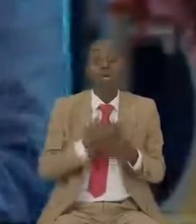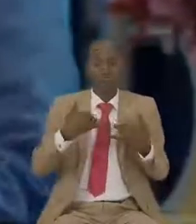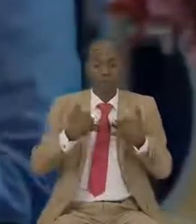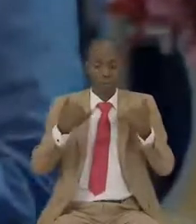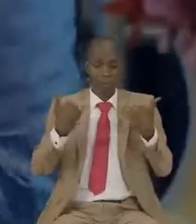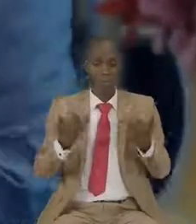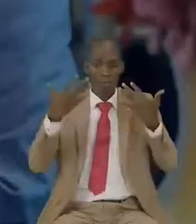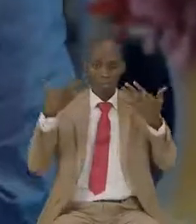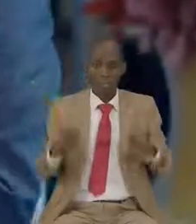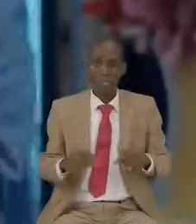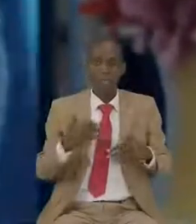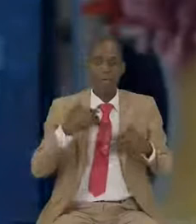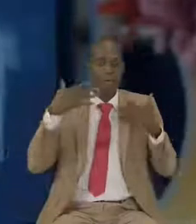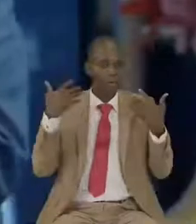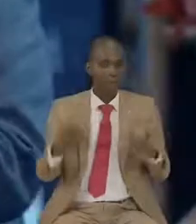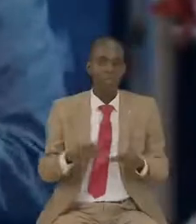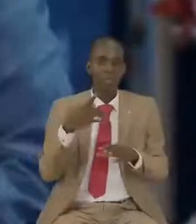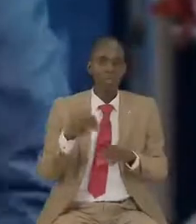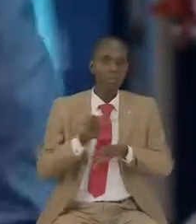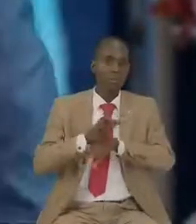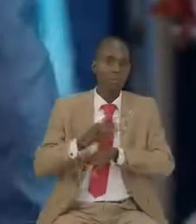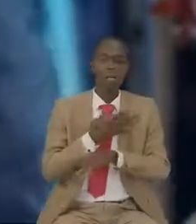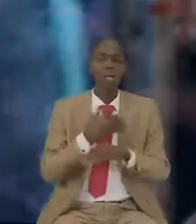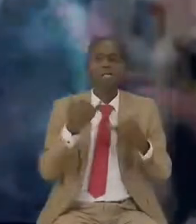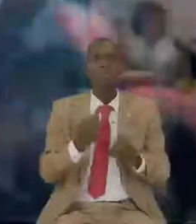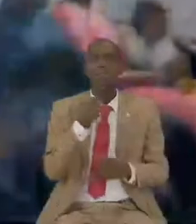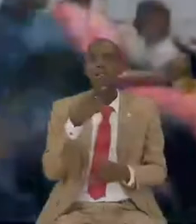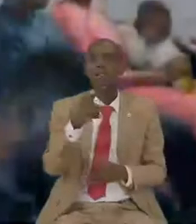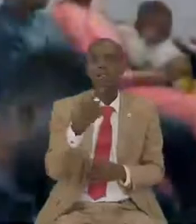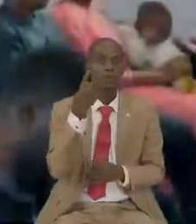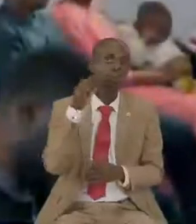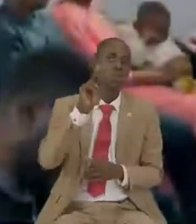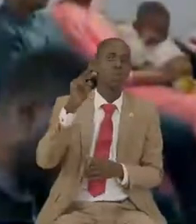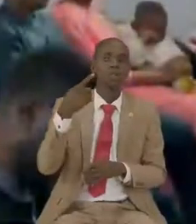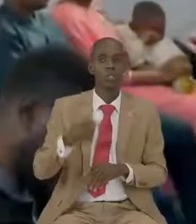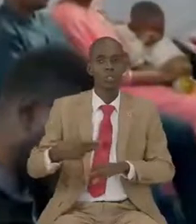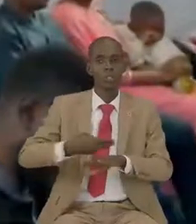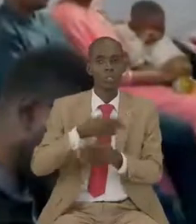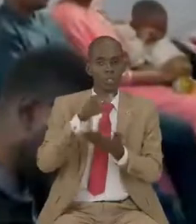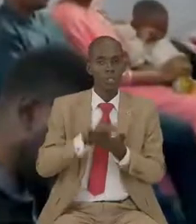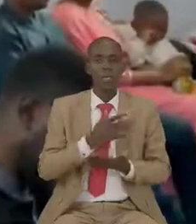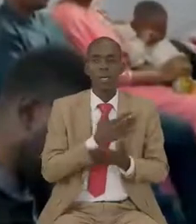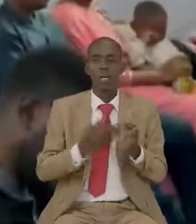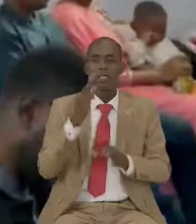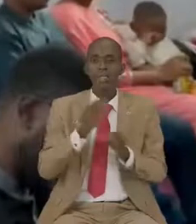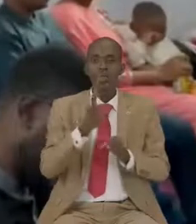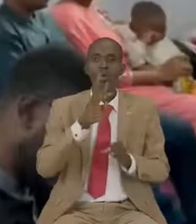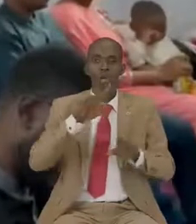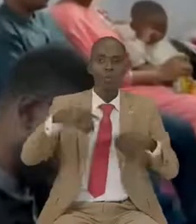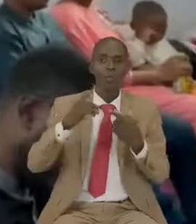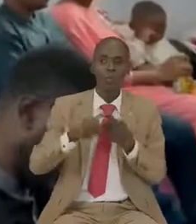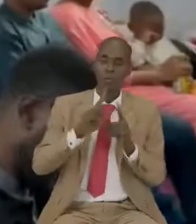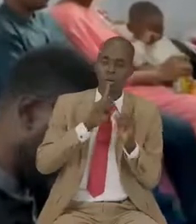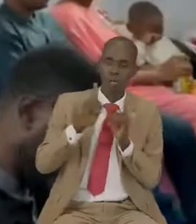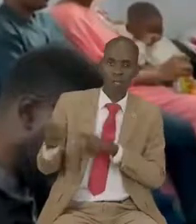venu maintenant, il a accompli son ministère, comme il vous dit, voilà l'agneau de Dieu. Si vous allez répondre